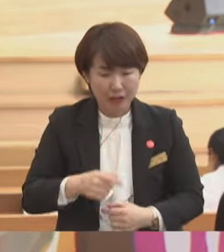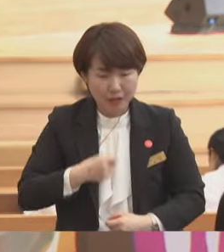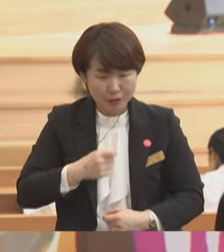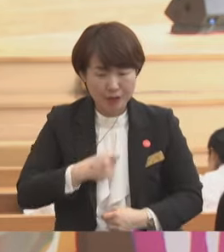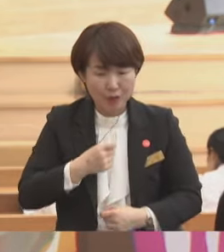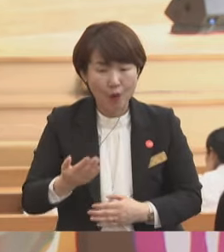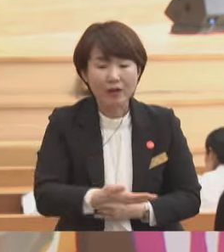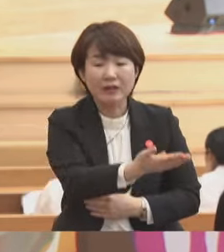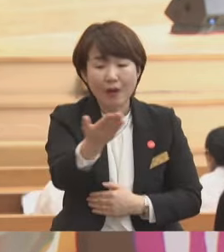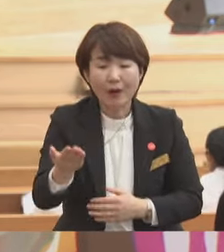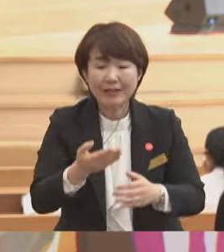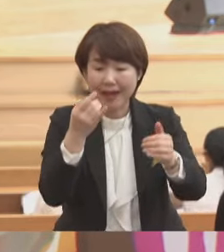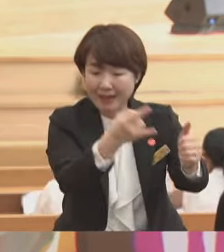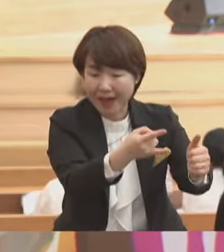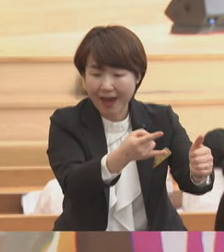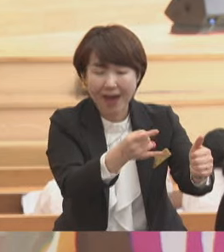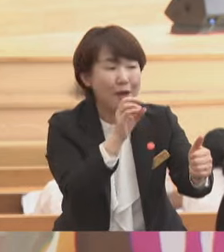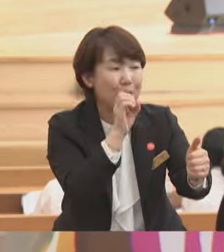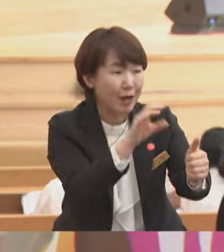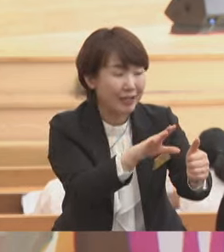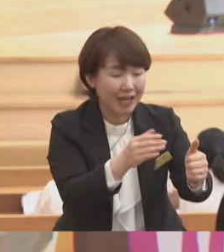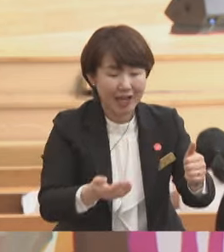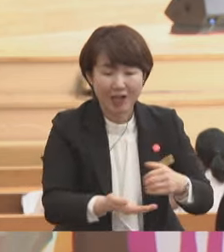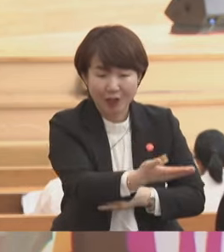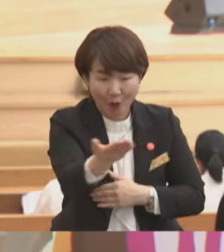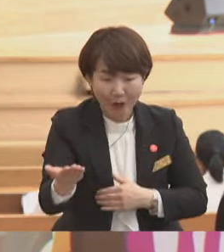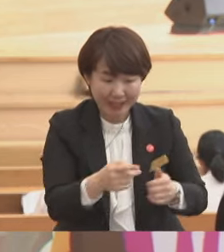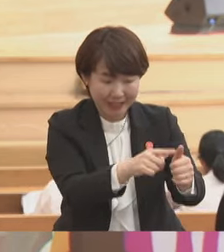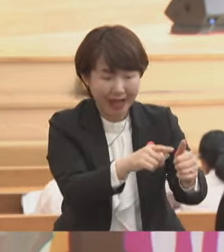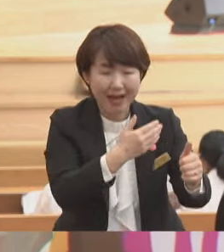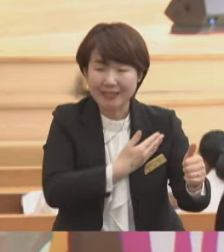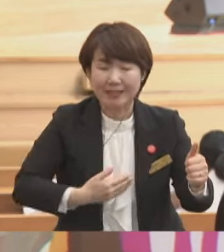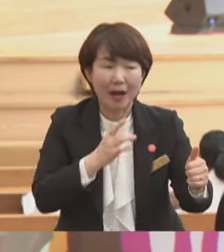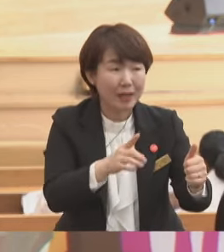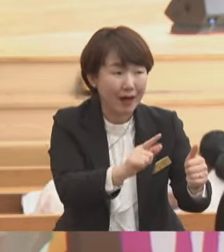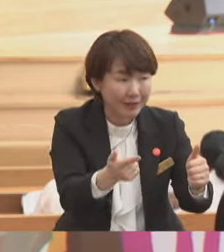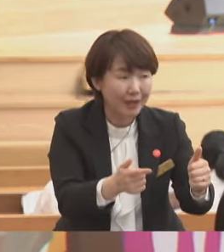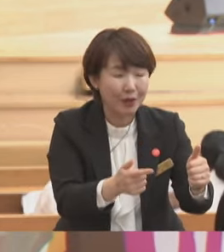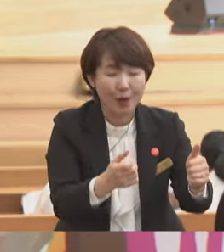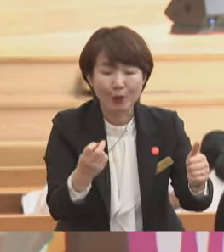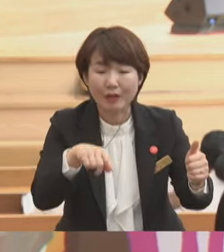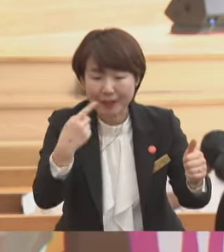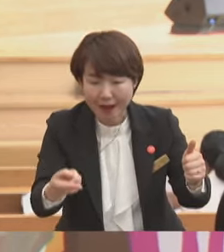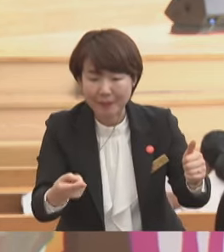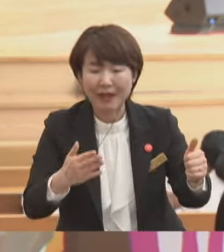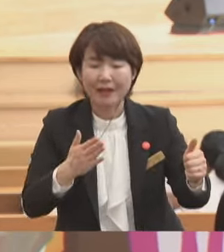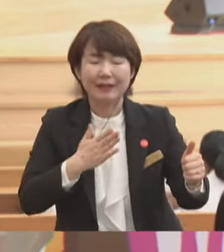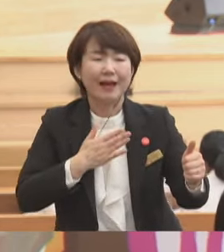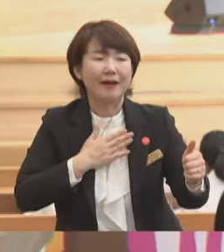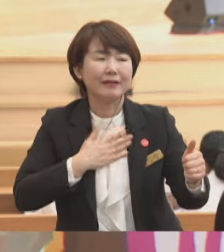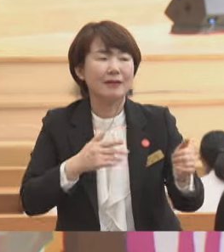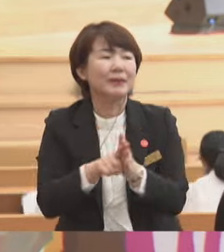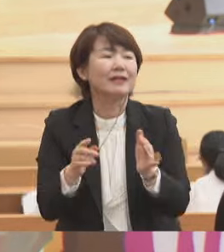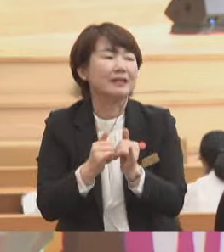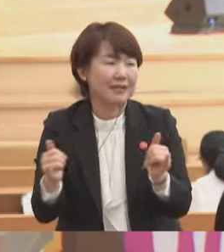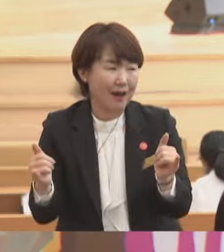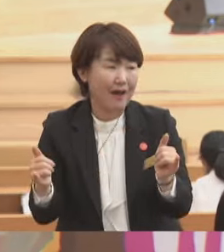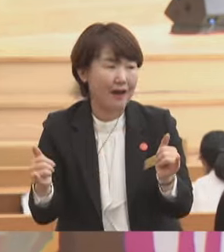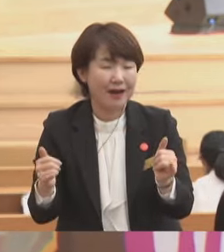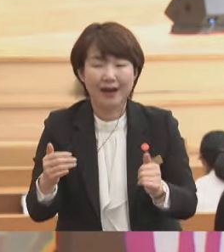너 에게 이루노니 근데 이게 제자들만이 아니에요 그다음 또 설명합니다 뭐라고요 나를 믿는